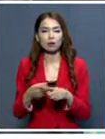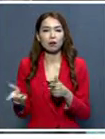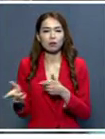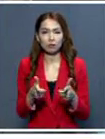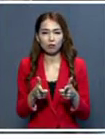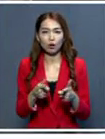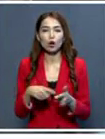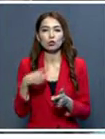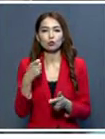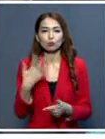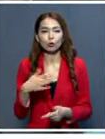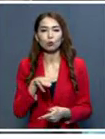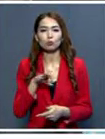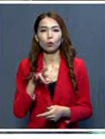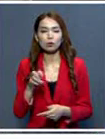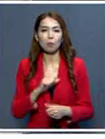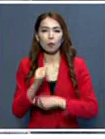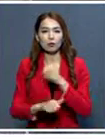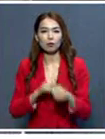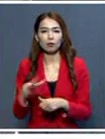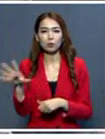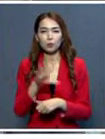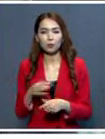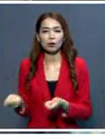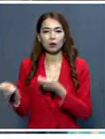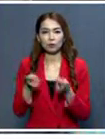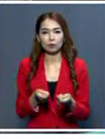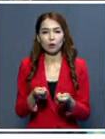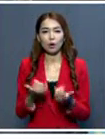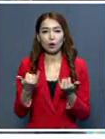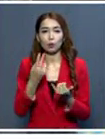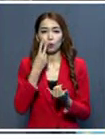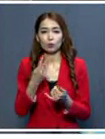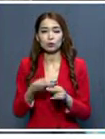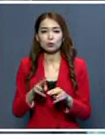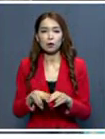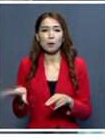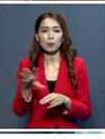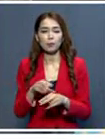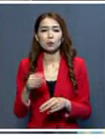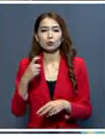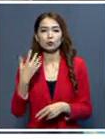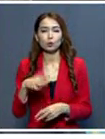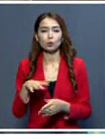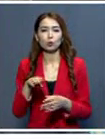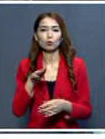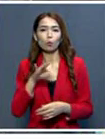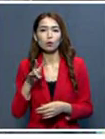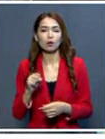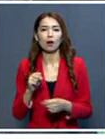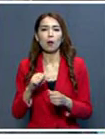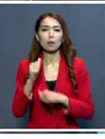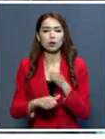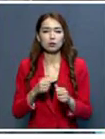сондай-ақ 150 тонна инерттік материалдар, мені өздеріңіз көріп тұрғандай, қиыршық тастар деген сияқты 150 тонна инерттік материал,